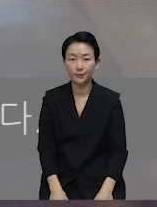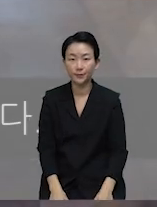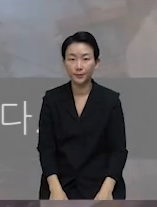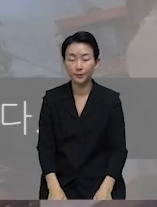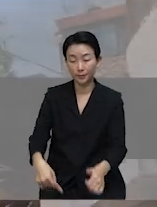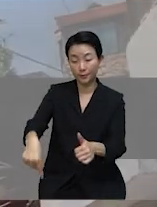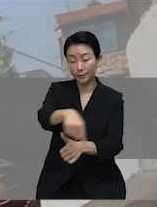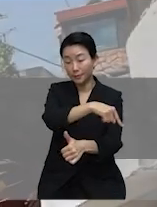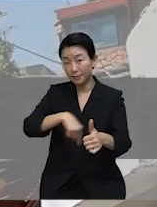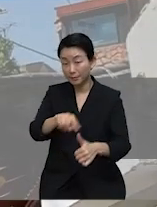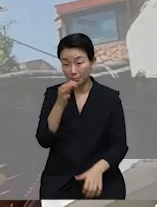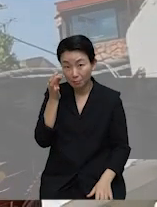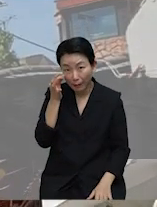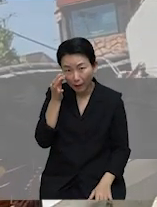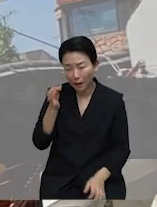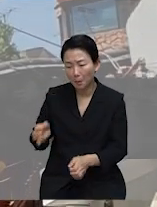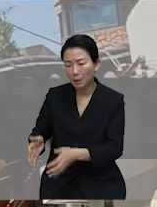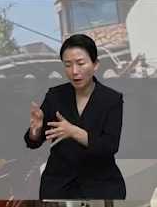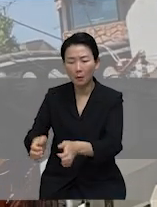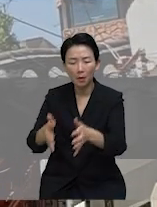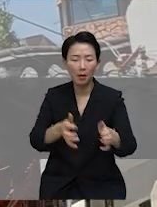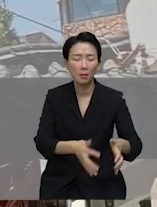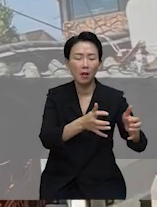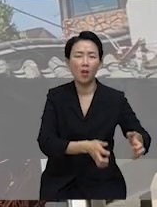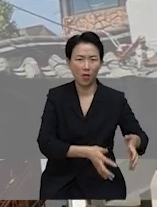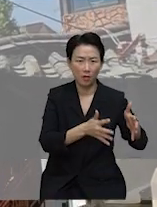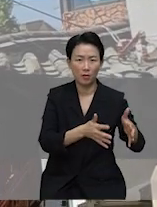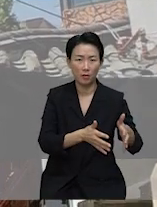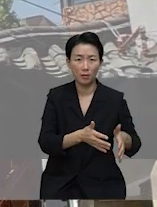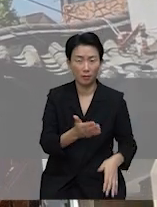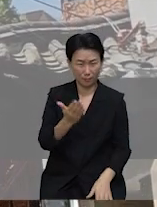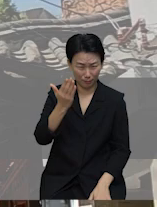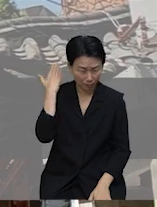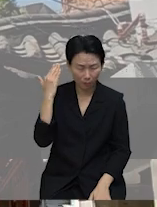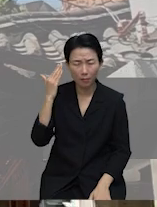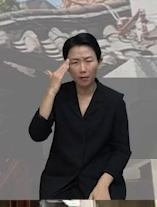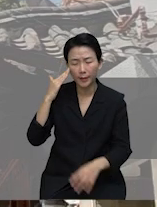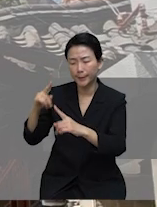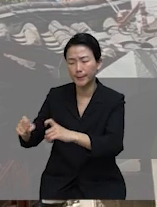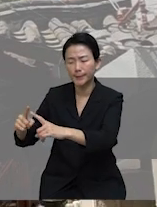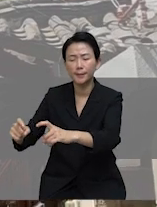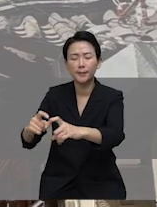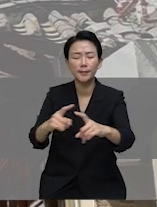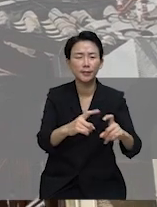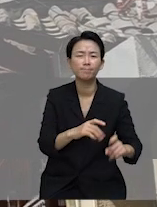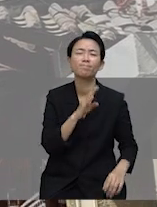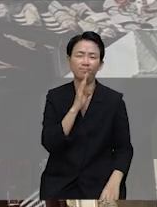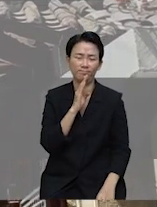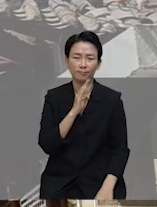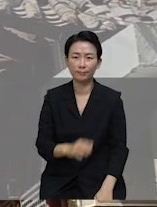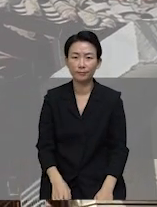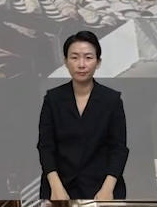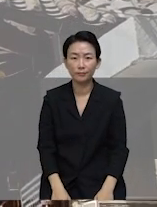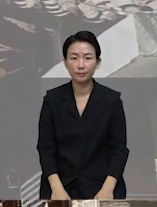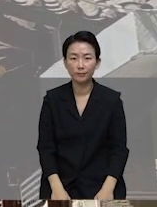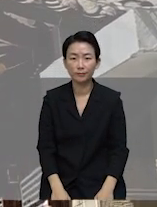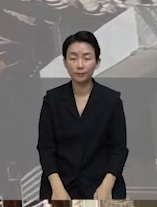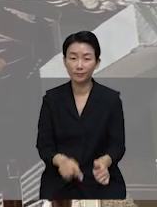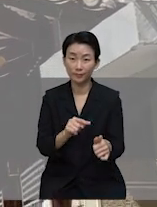적합합니다. 주변을 둘러보시면 빌라들이 들어서 있습니다. 본래는 다 한옥이 있던